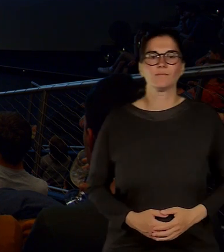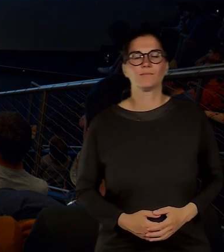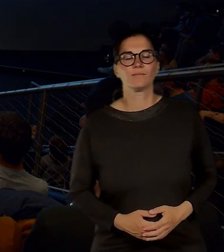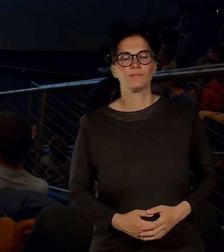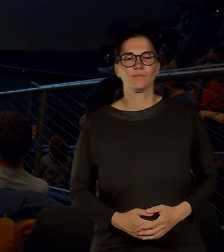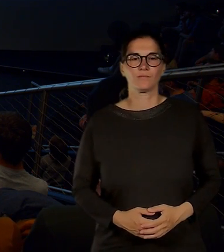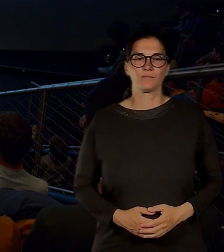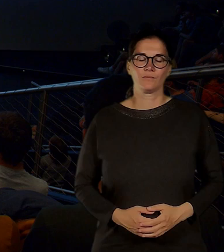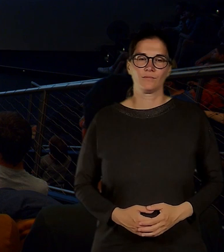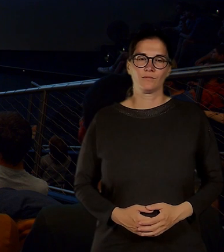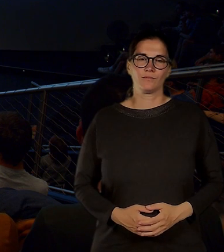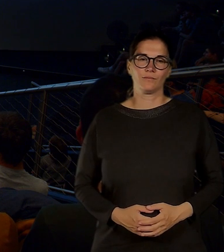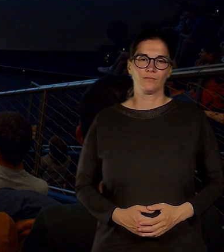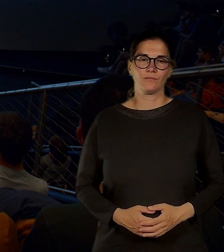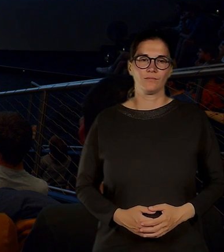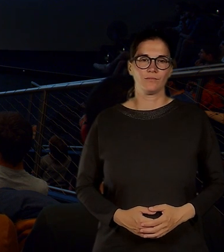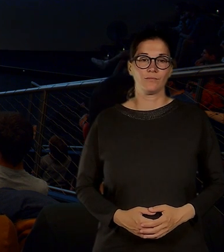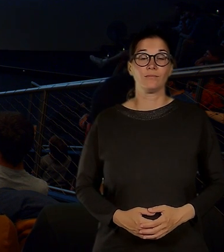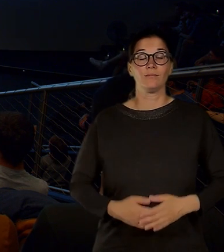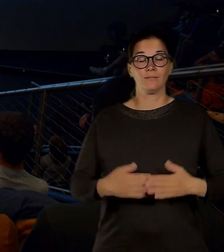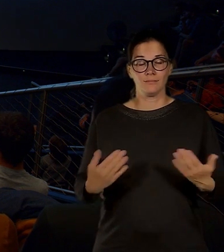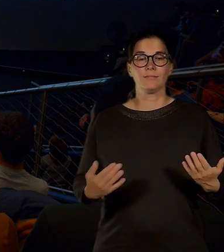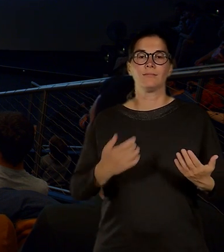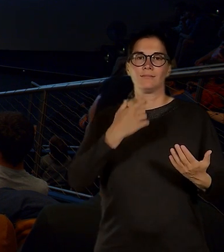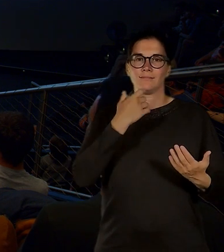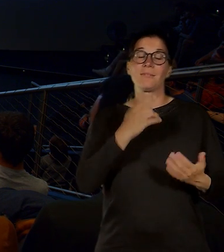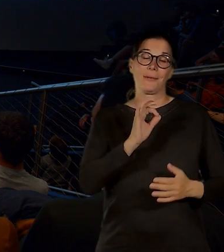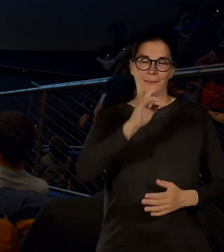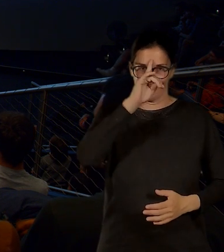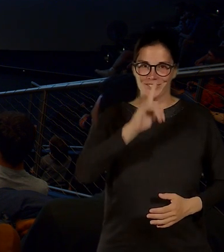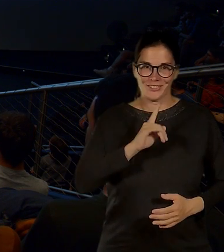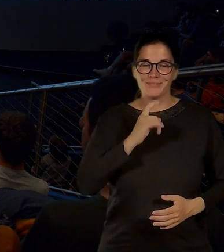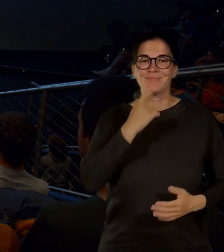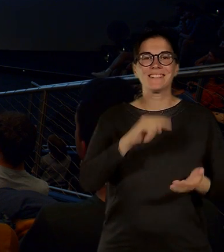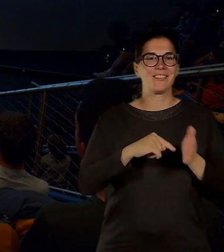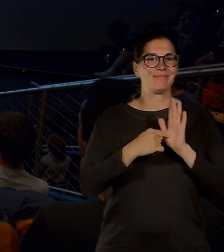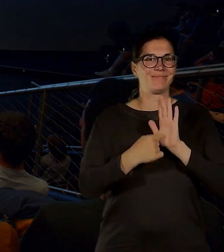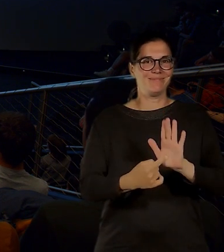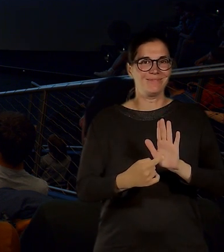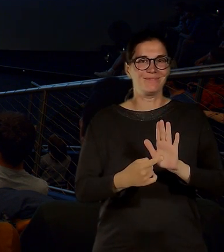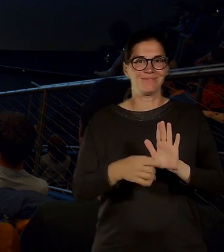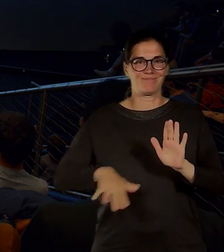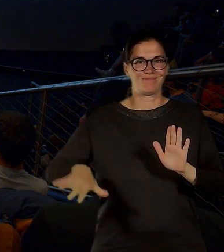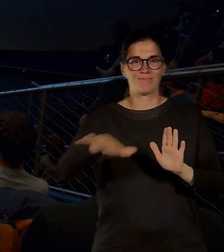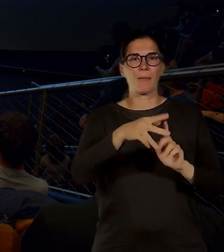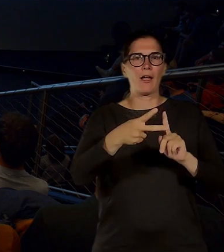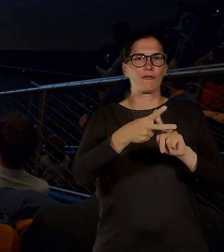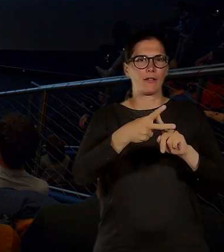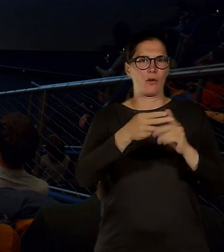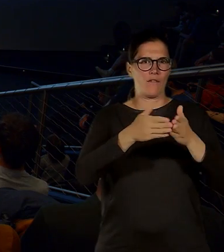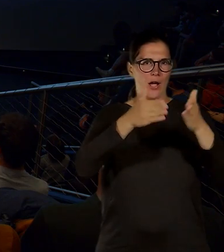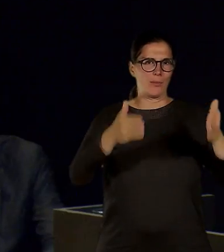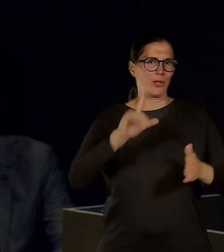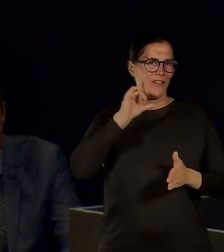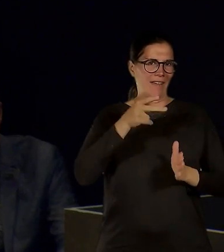Tak tady vidíme, dobrý večer, tady vidíme, jak si před prostor Fantovy budovy